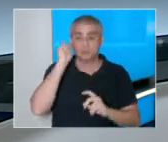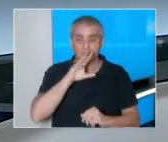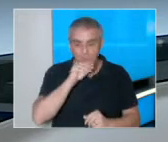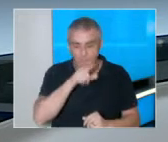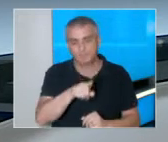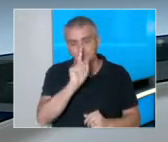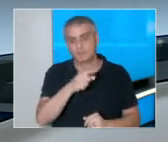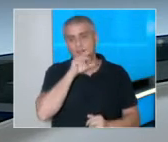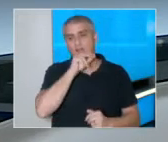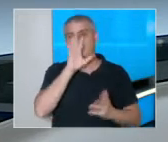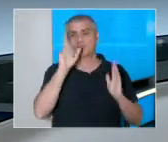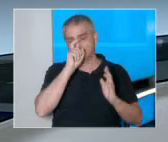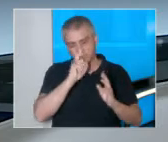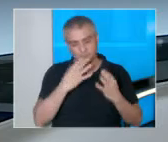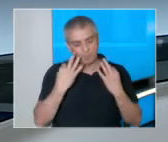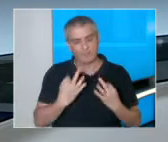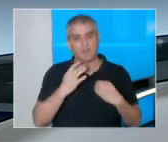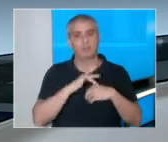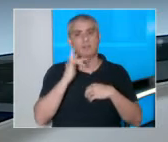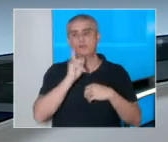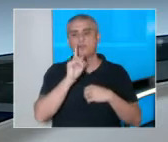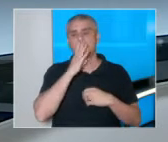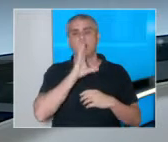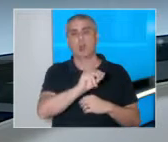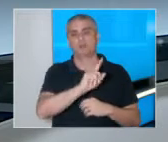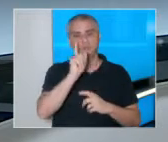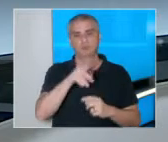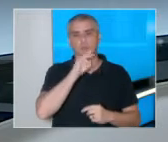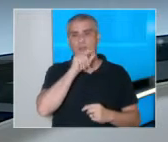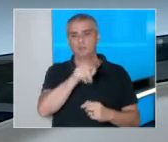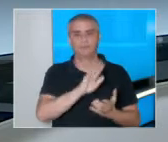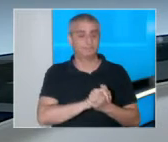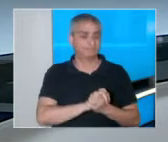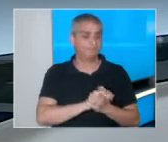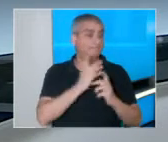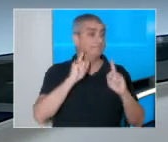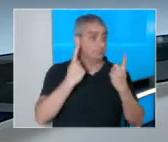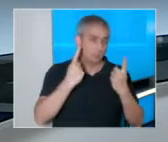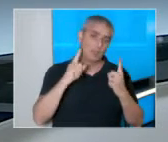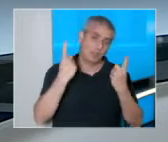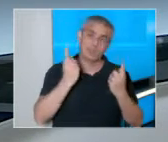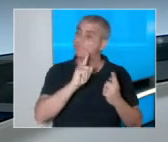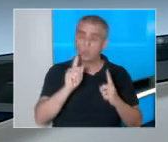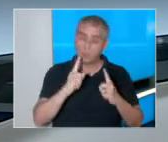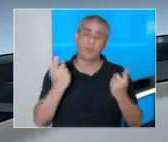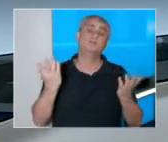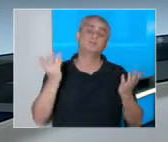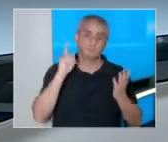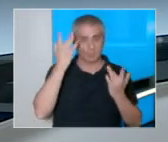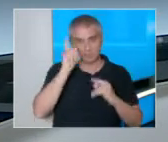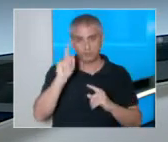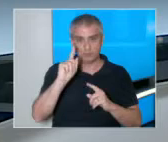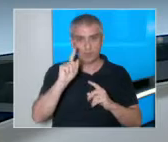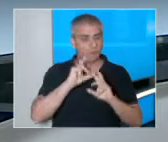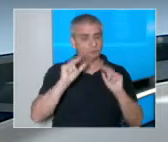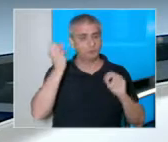לדבר, צריך לדבר בצניעות, בעדינות, אבל לא להשתיק את מה שצריך לדבר עליו. כן, מה שקרה, קרה, ואם לא קרה, צריך לדאוג שלא